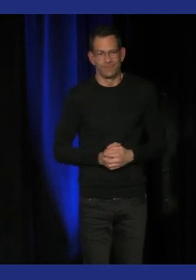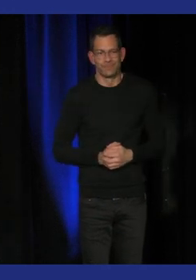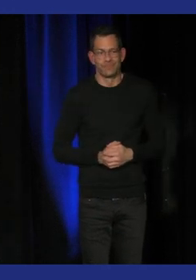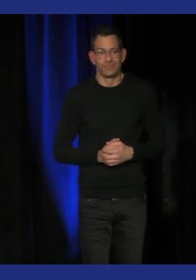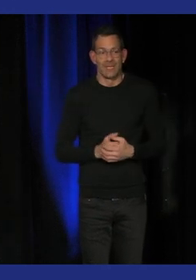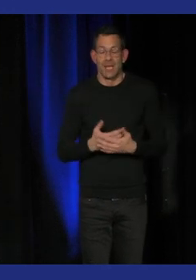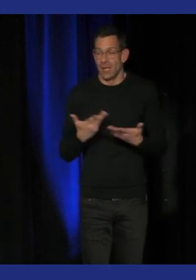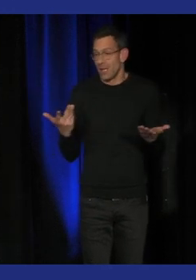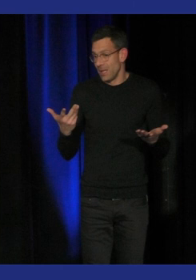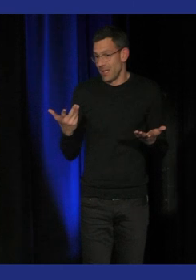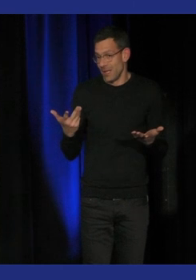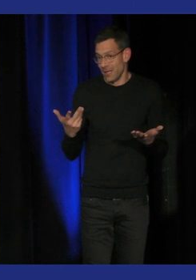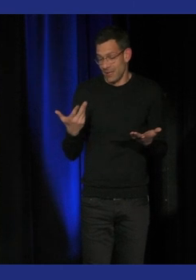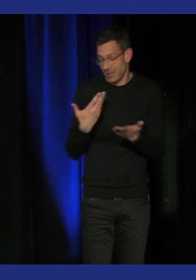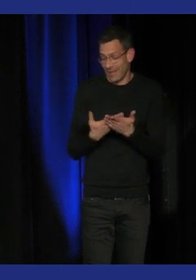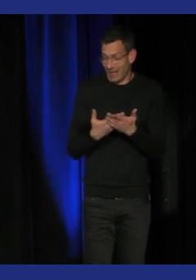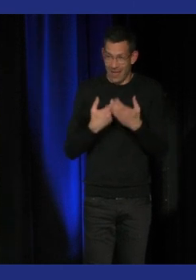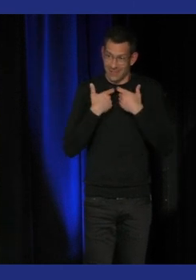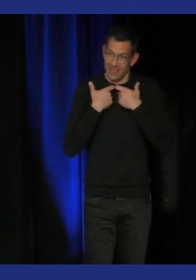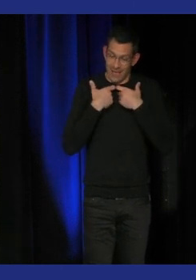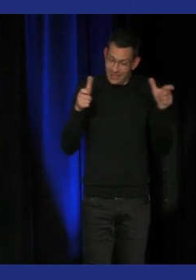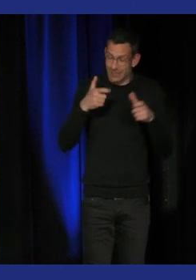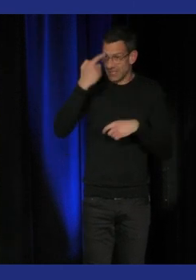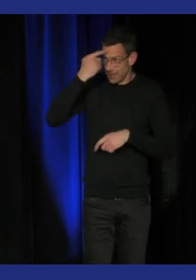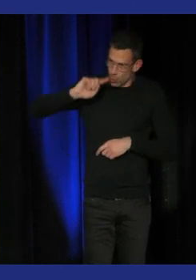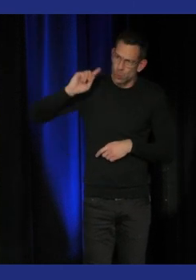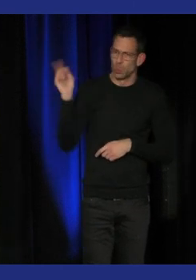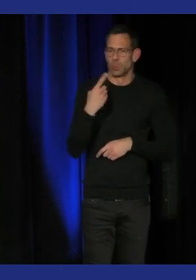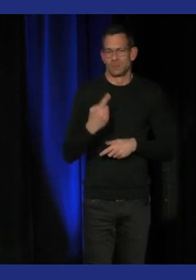Et on est vraiment sur une accessibilité pour tous.